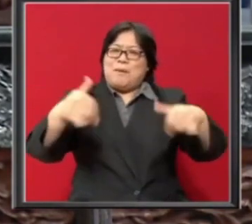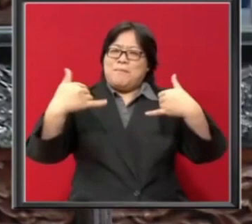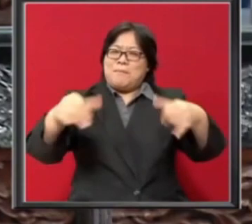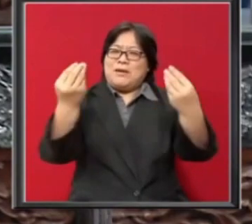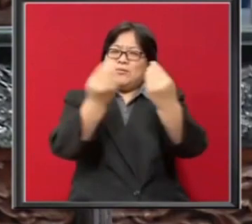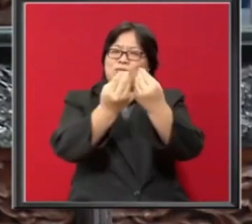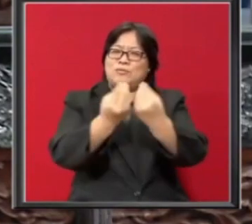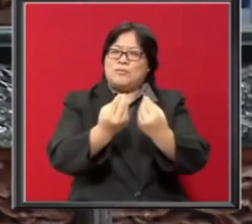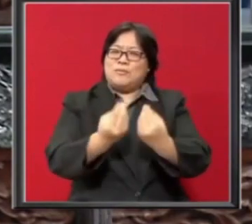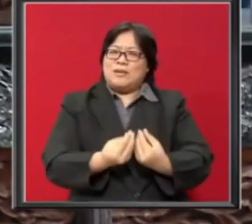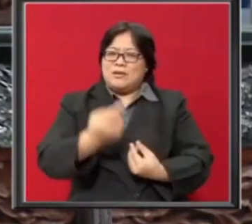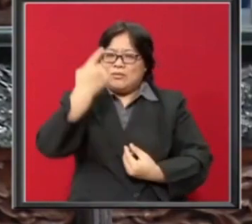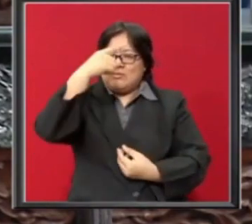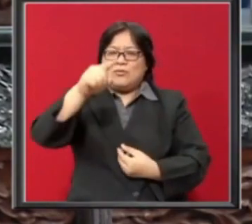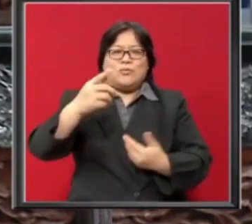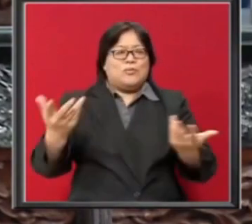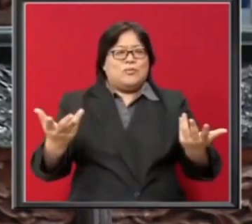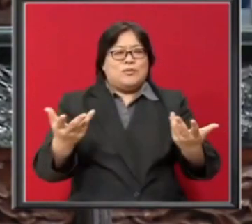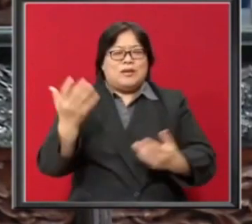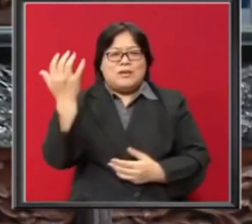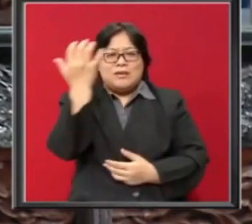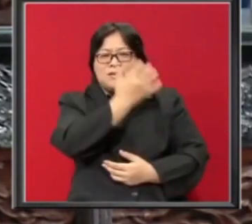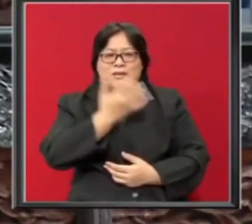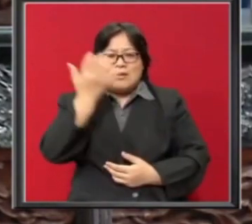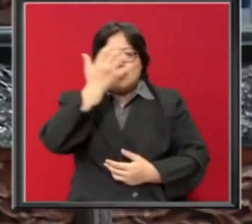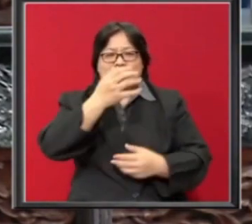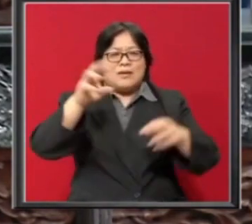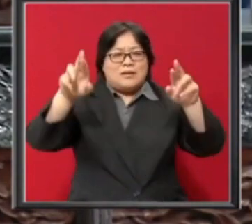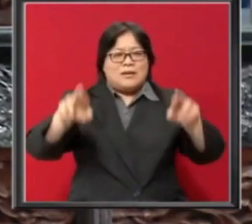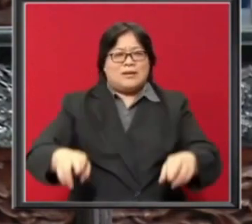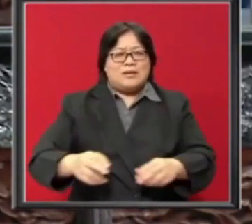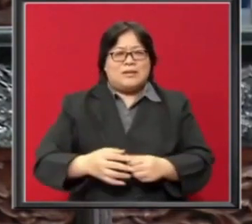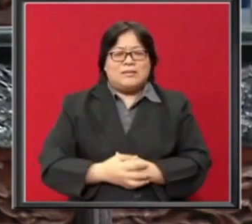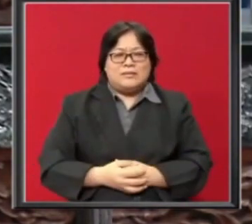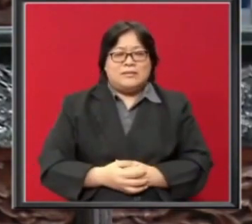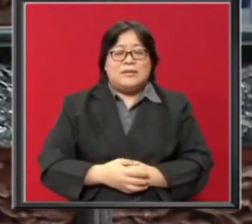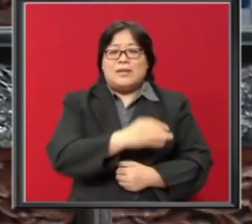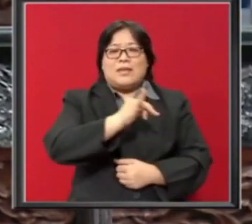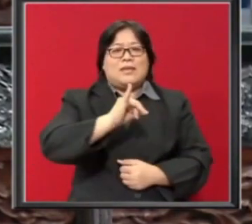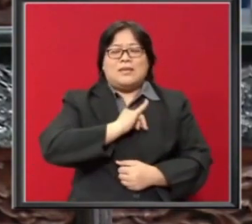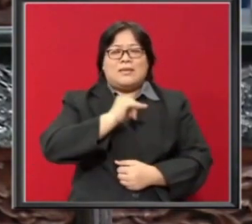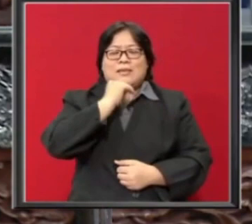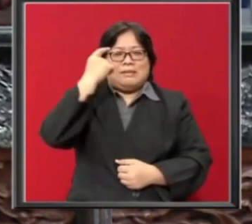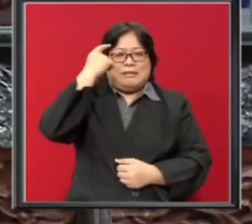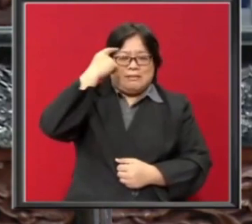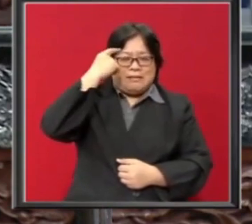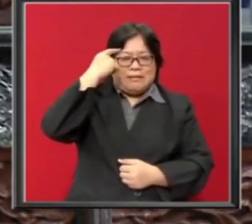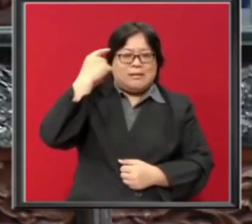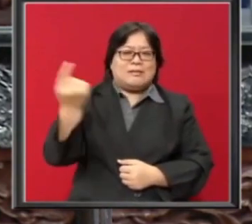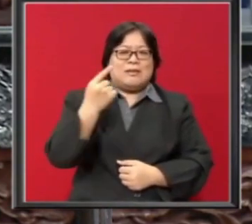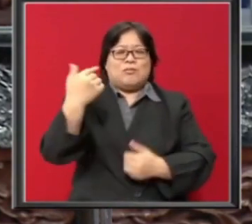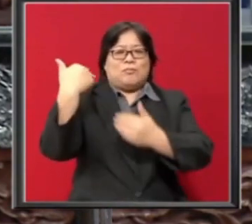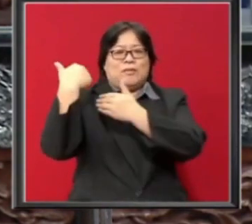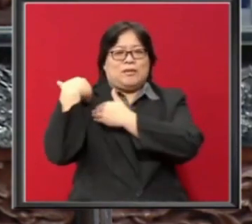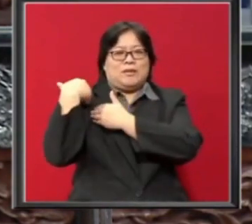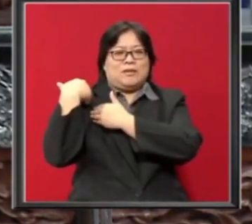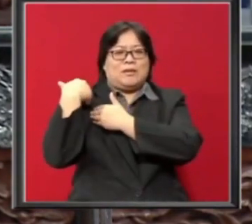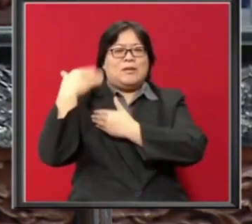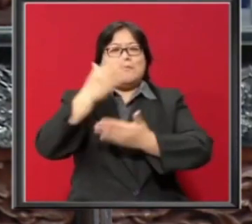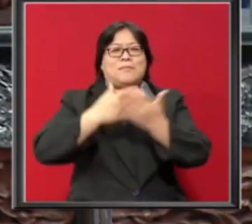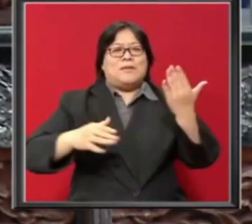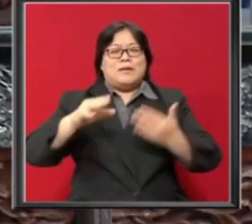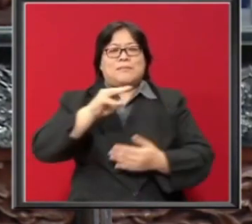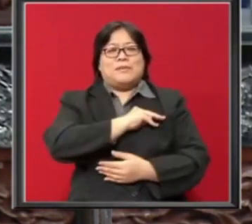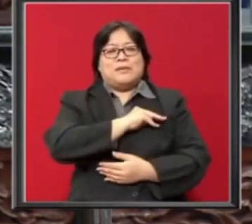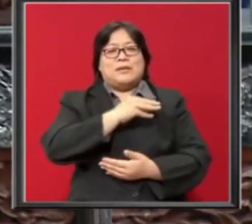main untuk melebur menggapai mata rakyat dan saya tidak anggap satu yang bertanggungjawab begitu ya